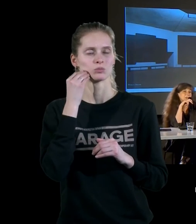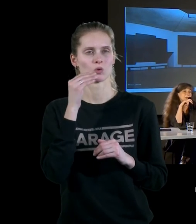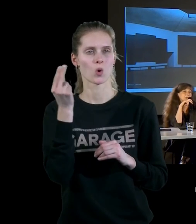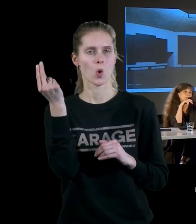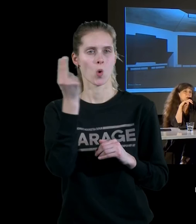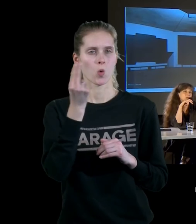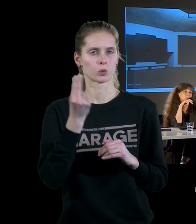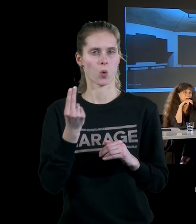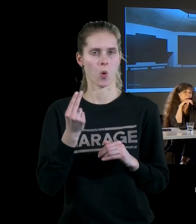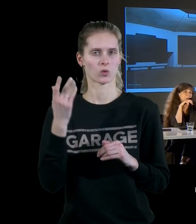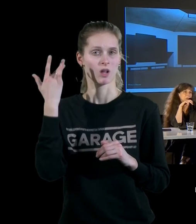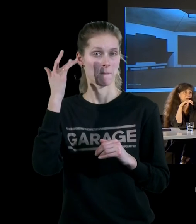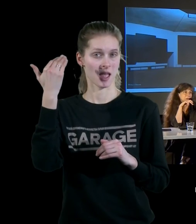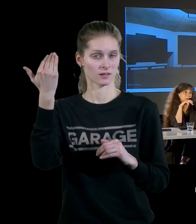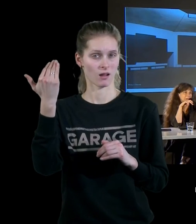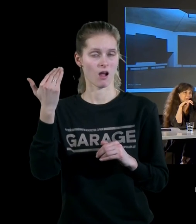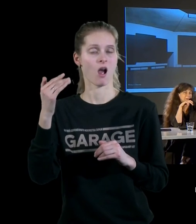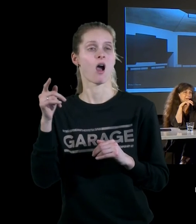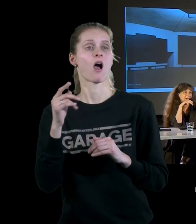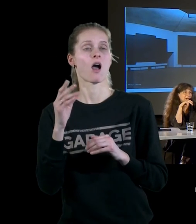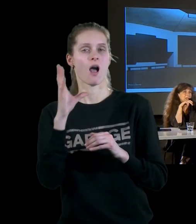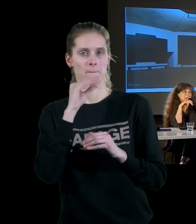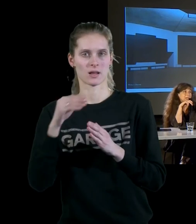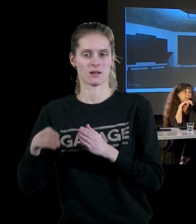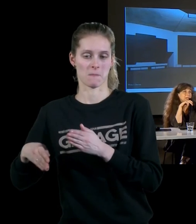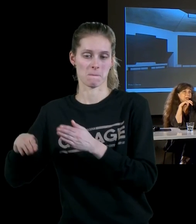вне зависимости от того, какого, собственно говоря, он вероисповедания.